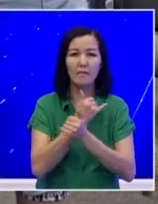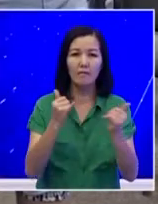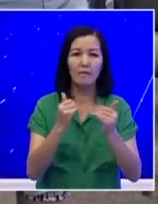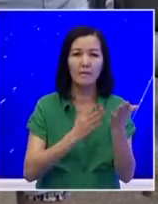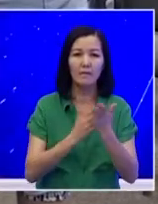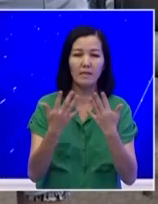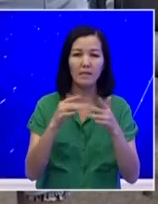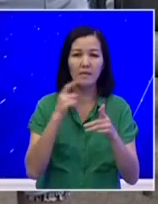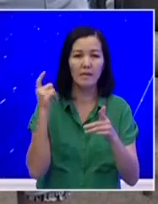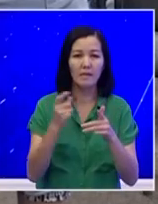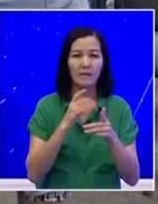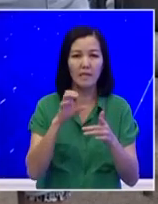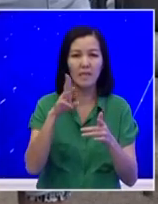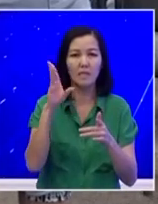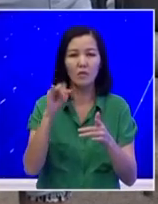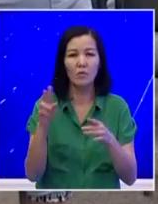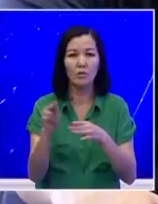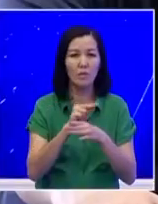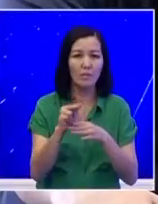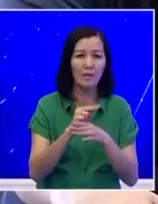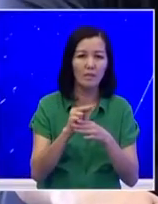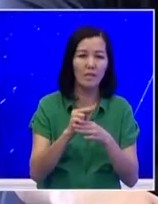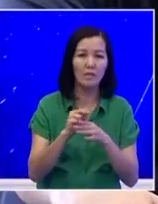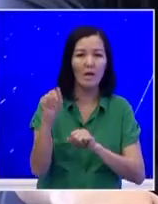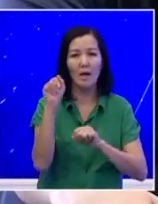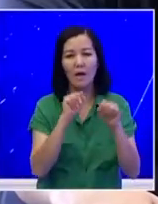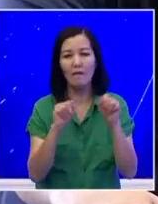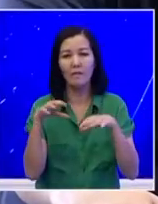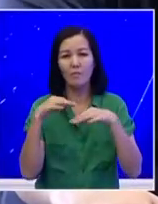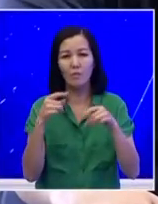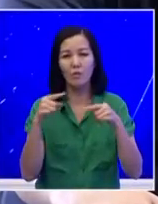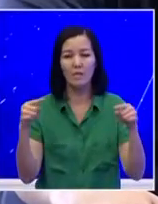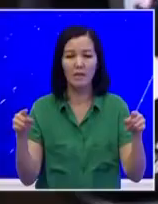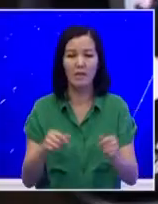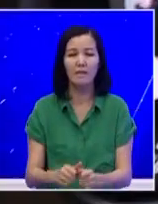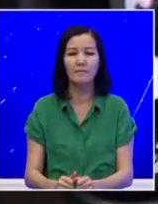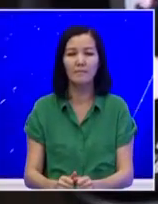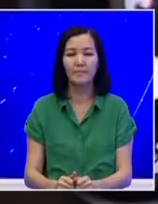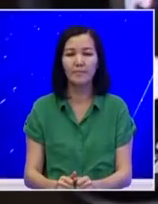сфере сельского хозяйства, СТО, шиномонтажек, автомоек и так далее.